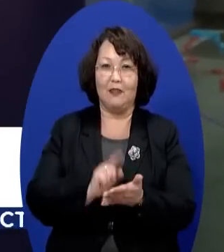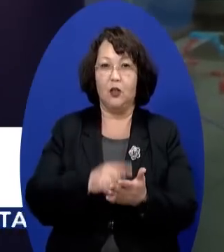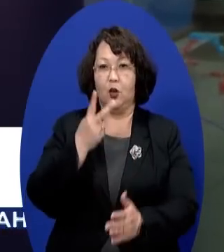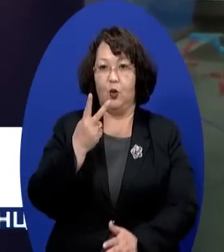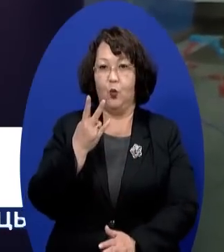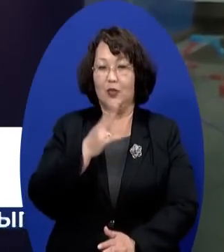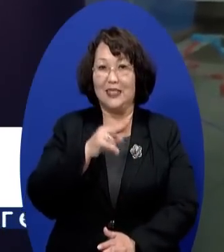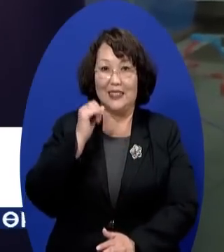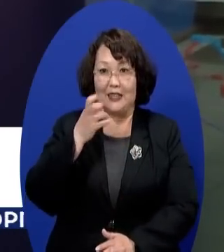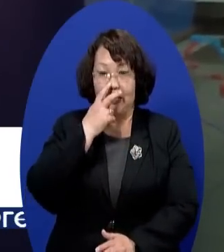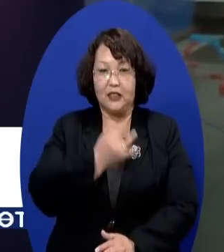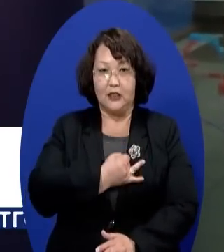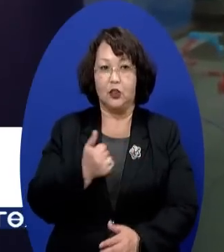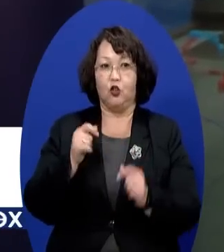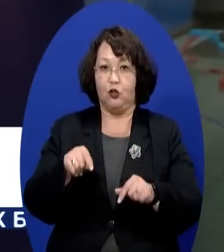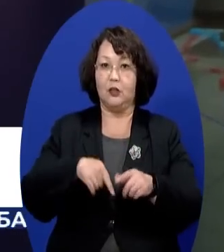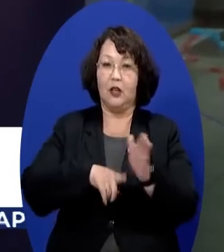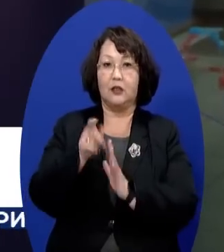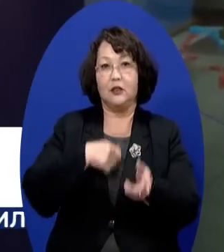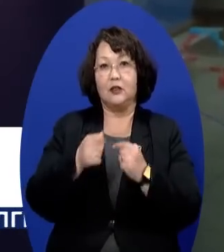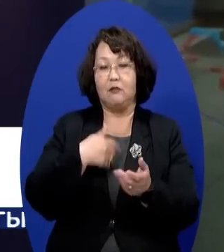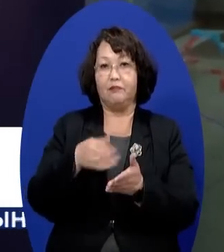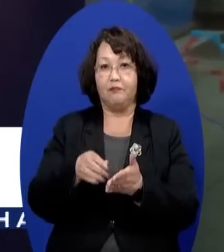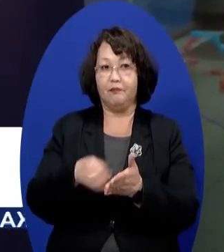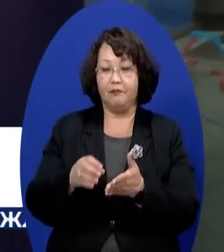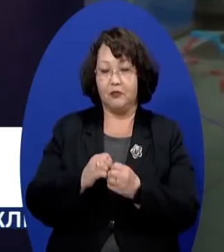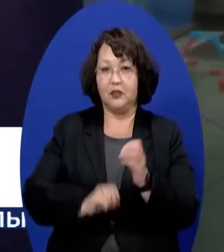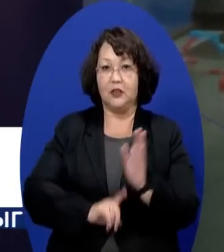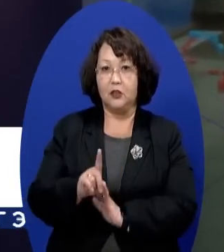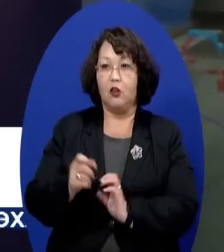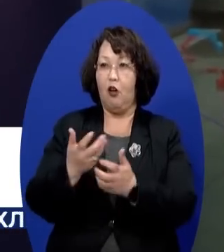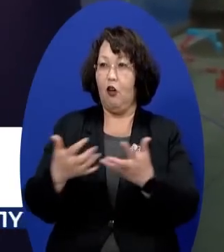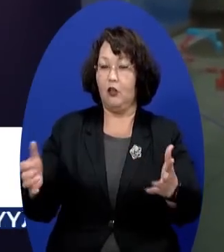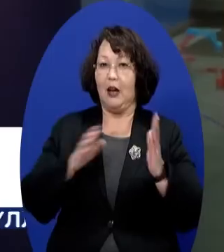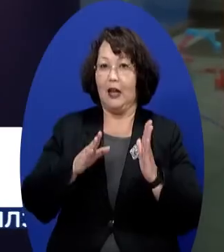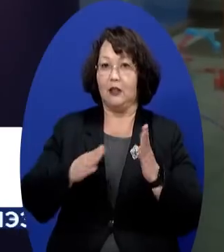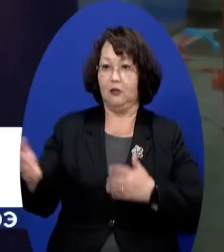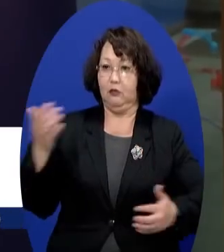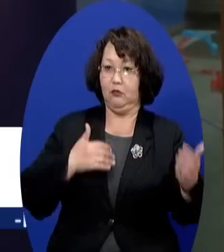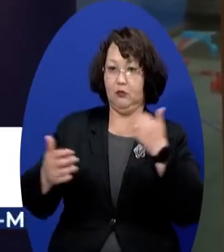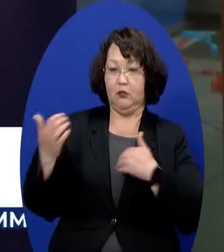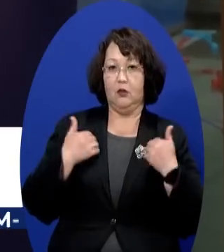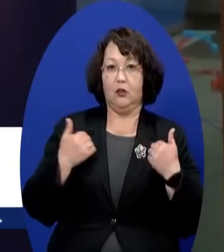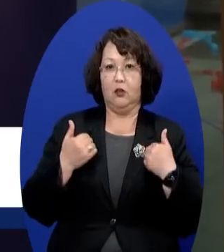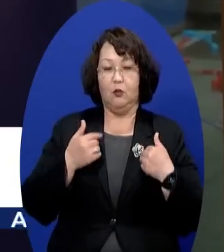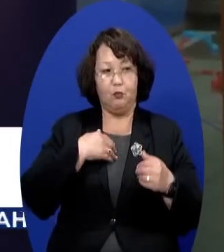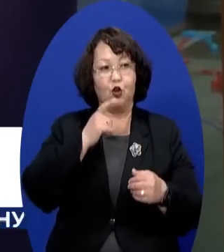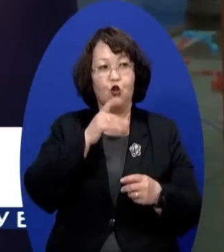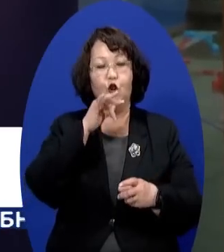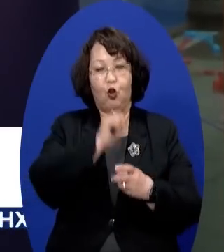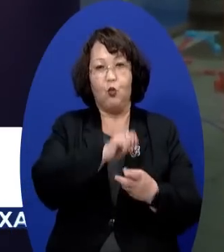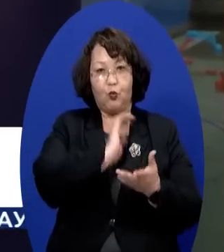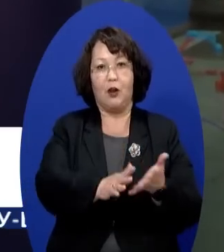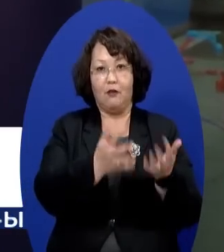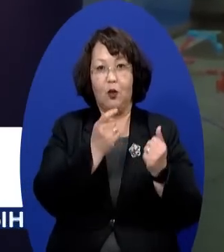байна. За өнөөдөр арилжаа эхэлж байгаа гэхэд бол бидэнд одоо хандсан маш олон хөрөнгө оруулагчдын зүгээс бол энэ бүтээгдэхүүнд хөрөнгө оруулна гэсэн